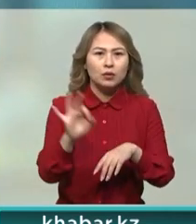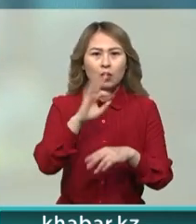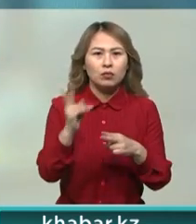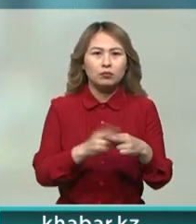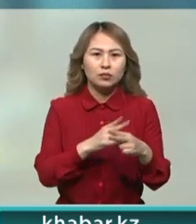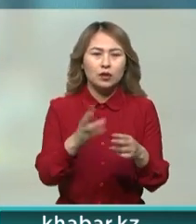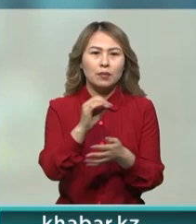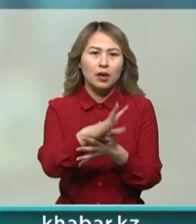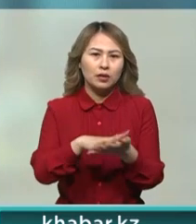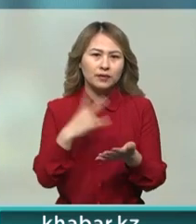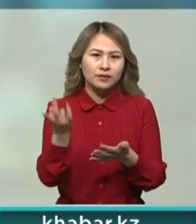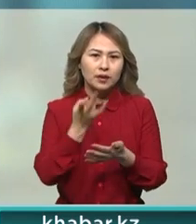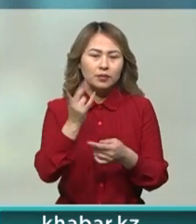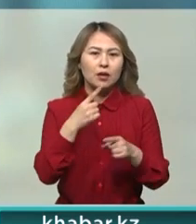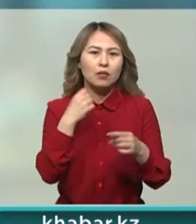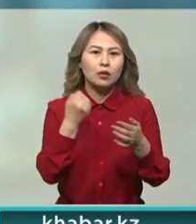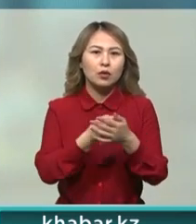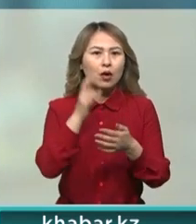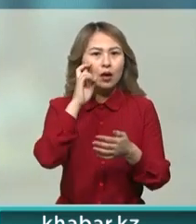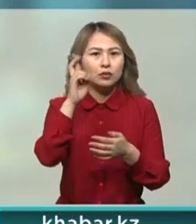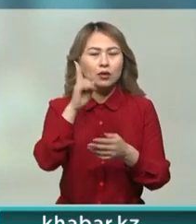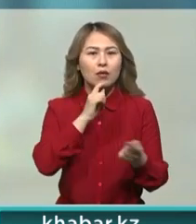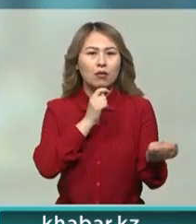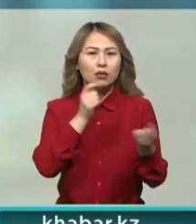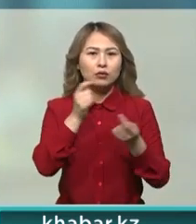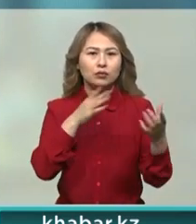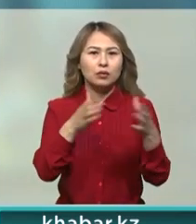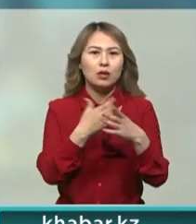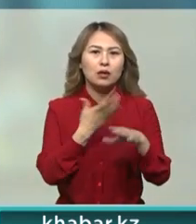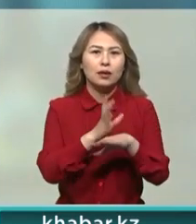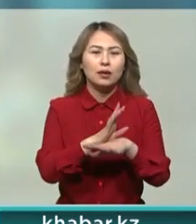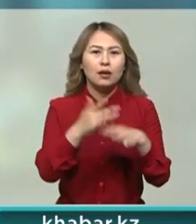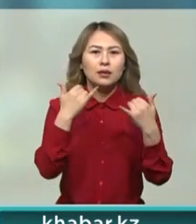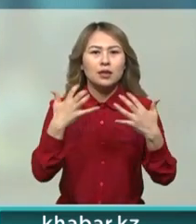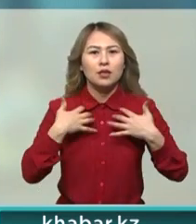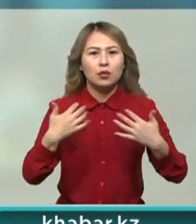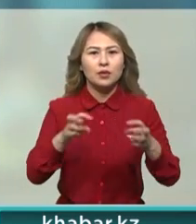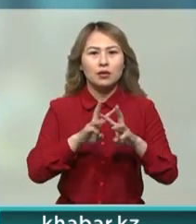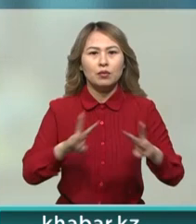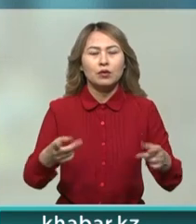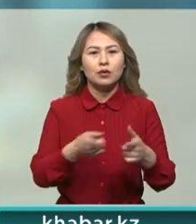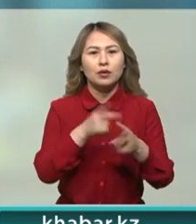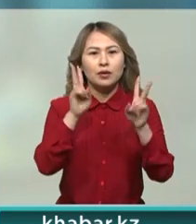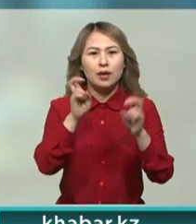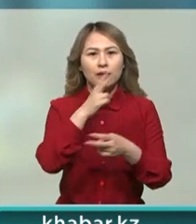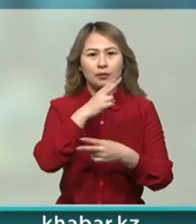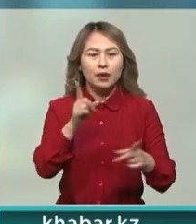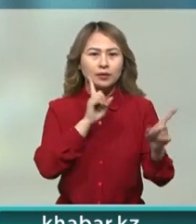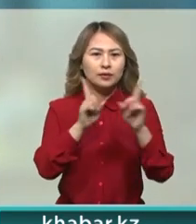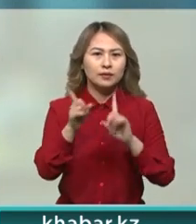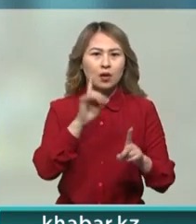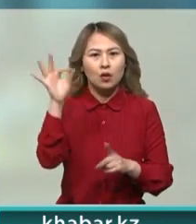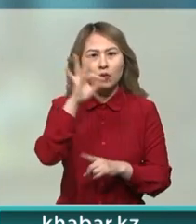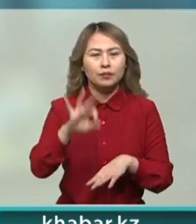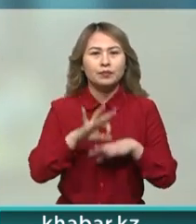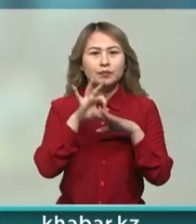коронавируспен күрес жалғасуда. Індет жетпеген мемлекеттер сақтық шараларын күшейтіп жатыр. Дәл қазір Денсаулық сақтау министрлігі бұл тақырып